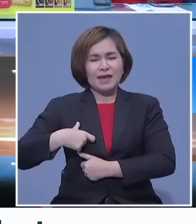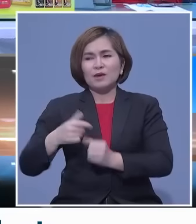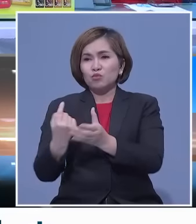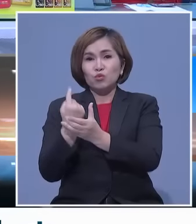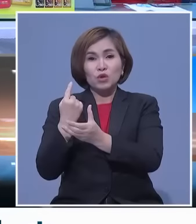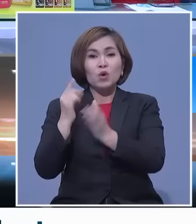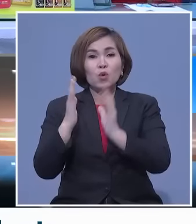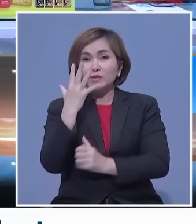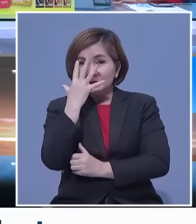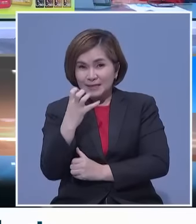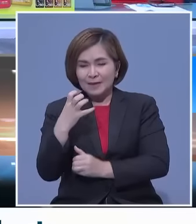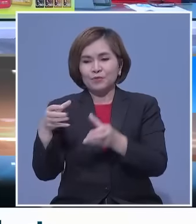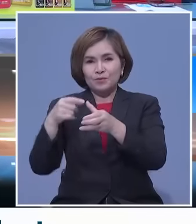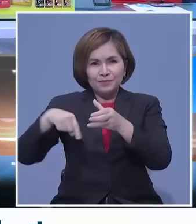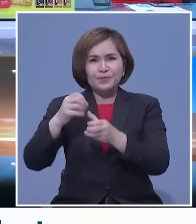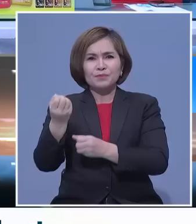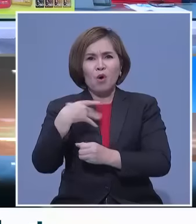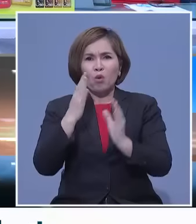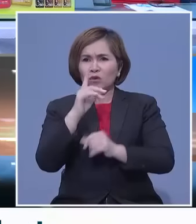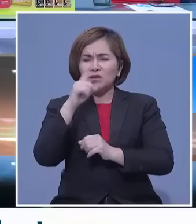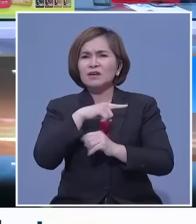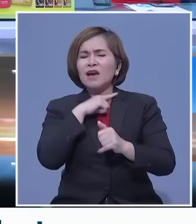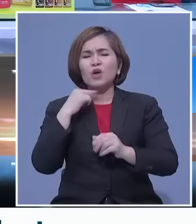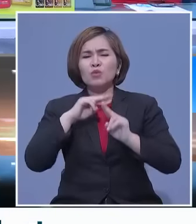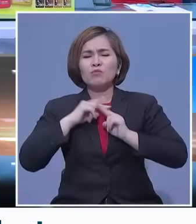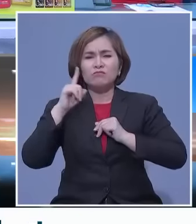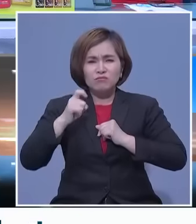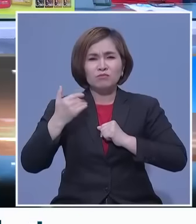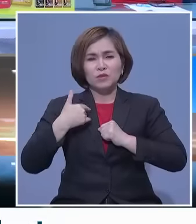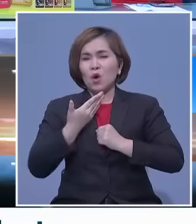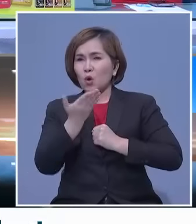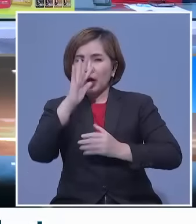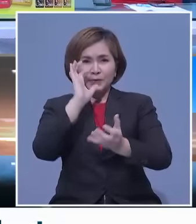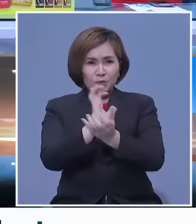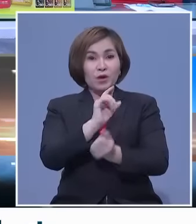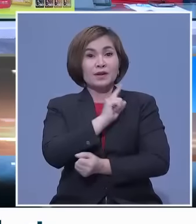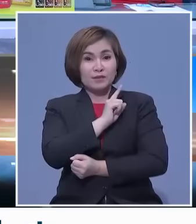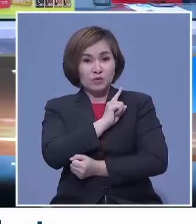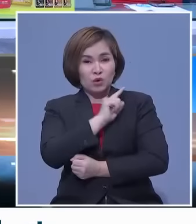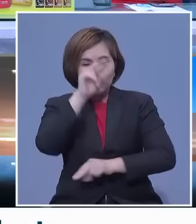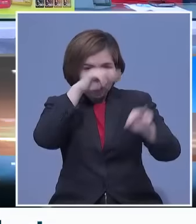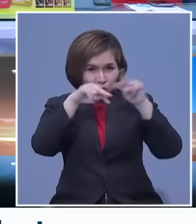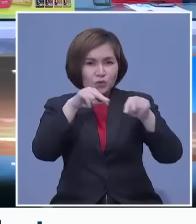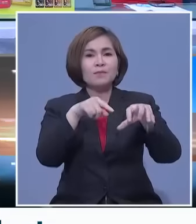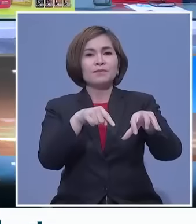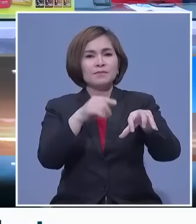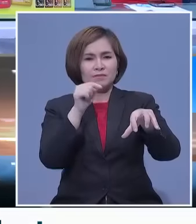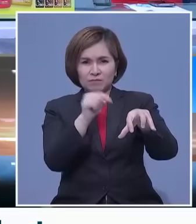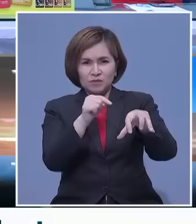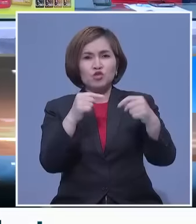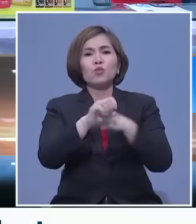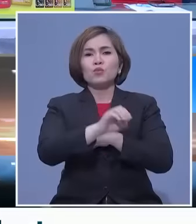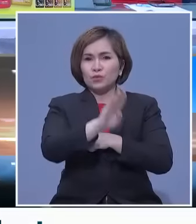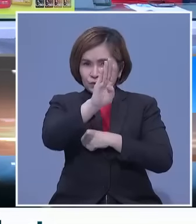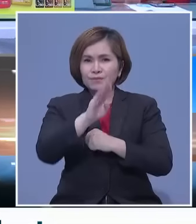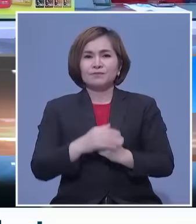ส่วนหนึ่งบอกว่ายืนยันว่ามีคนจบชีวิตตัวเองจริงๆนะจะไปร้องกับตำรวจกองบังคับการปรับปรามสวบศูนย์กลางนะคะให้มีการตรวจสอบเหตุ